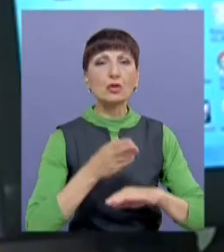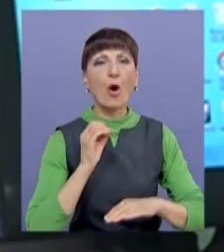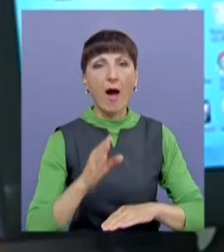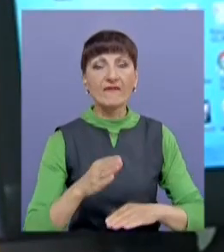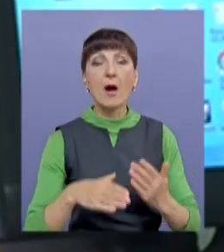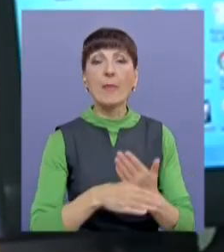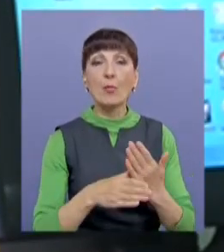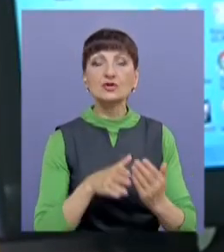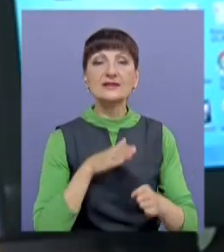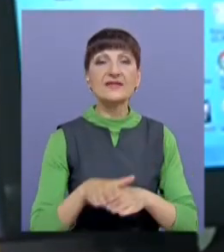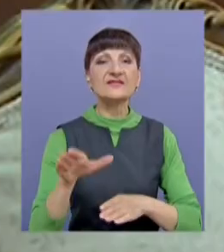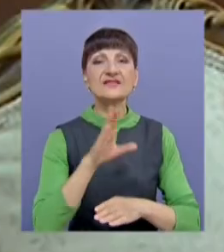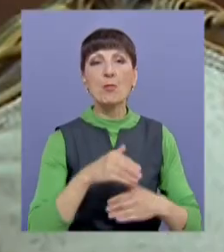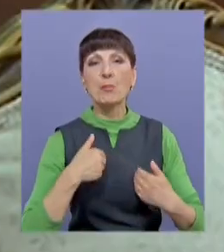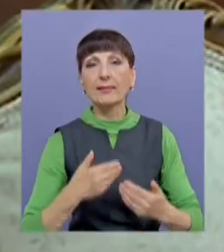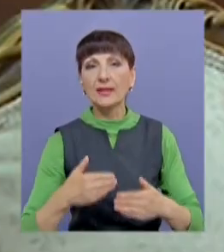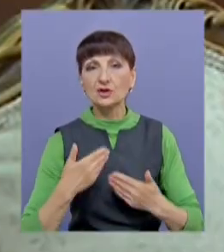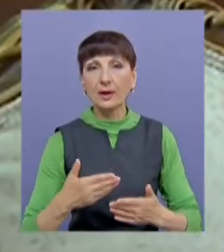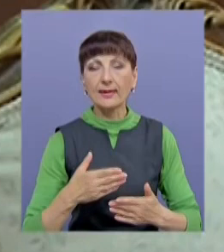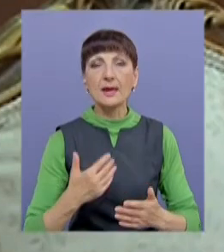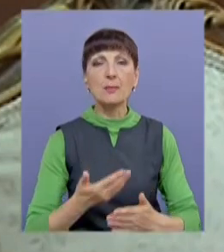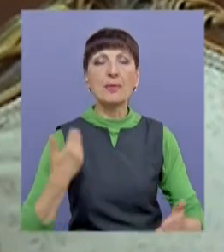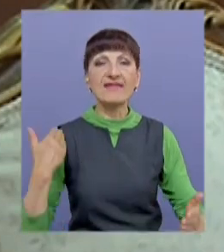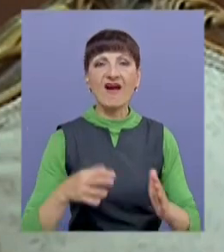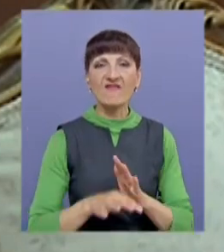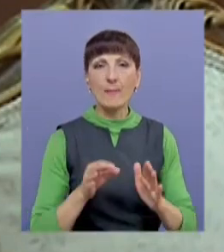позволит реализовать все озвученные предложения из предвыборной программы.